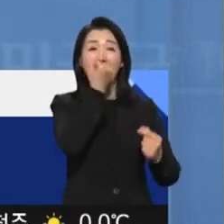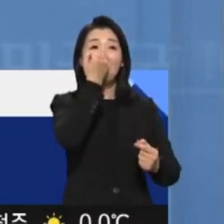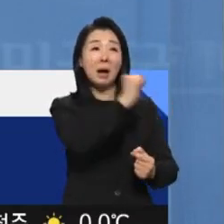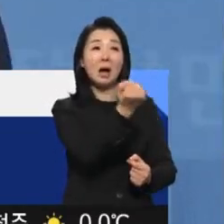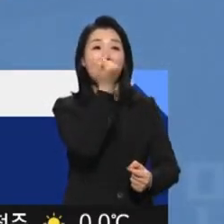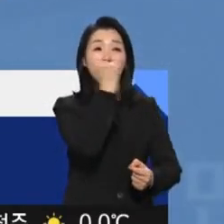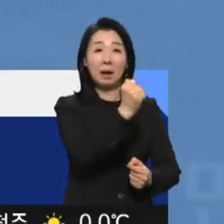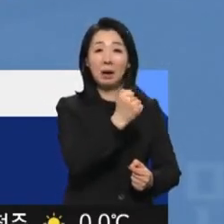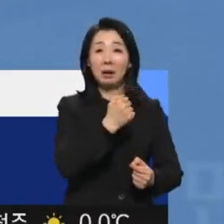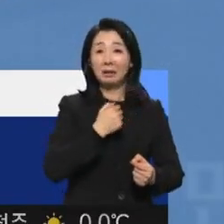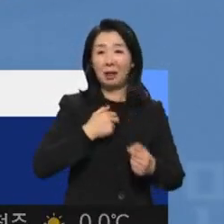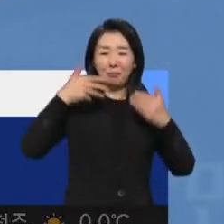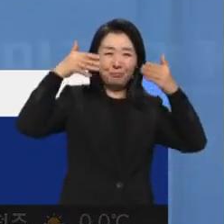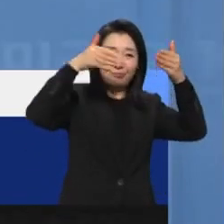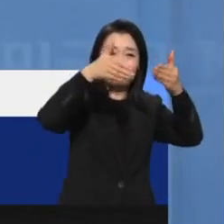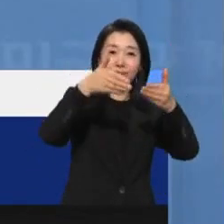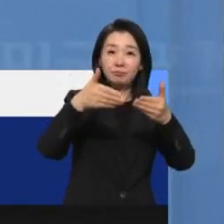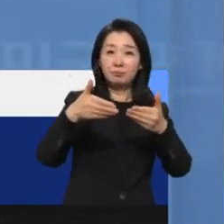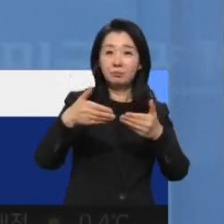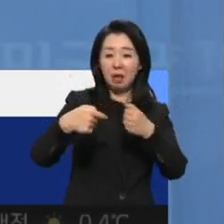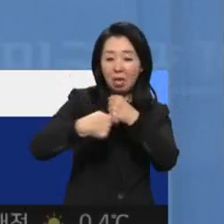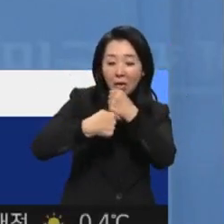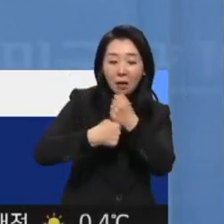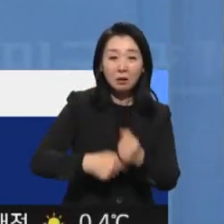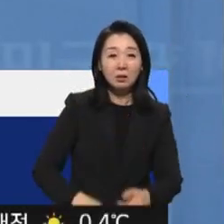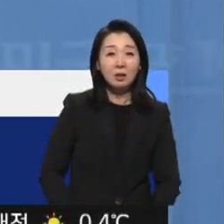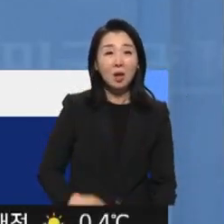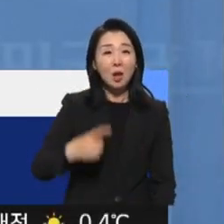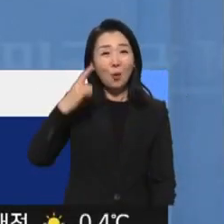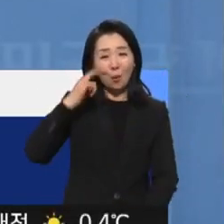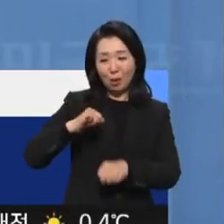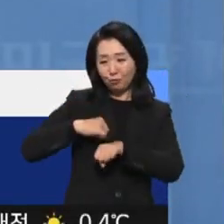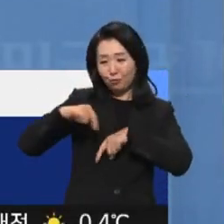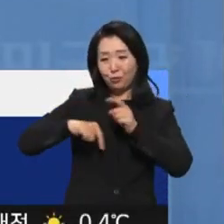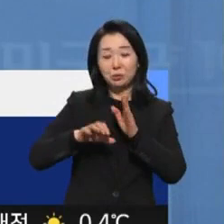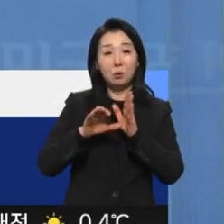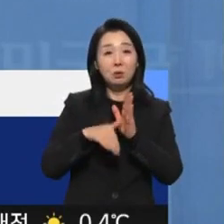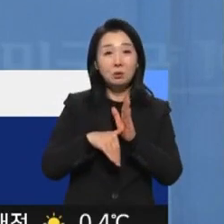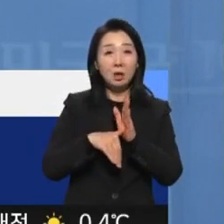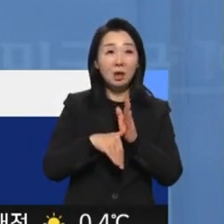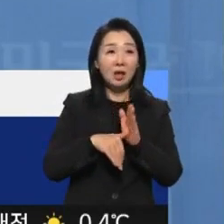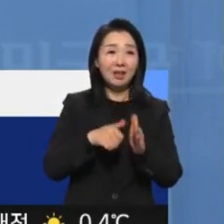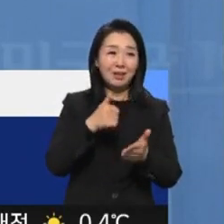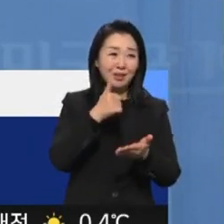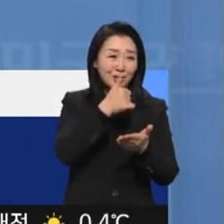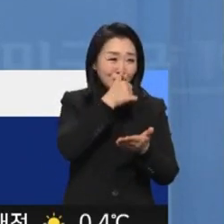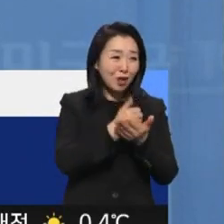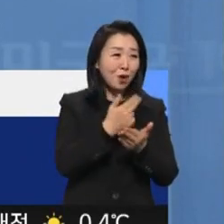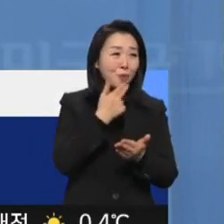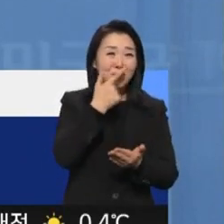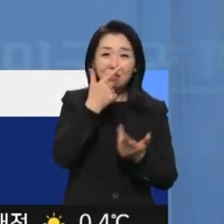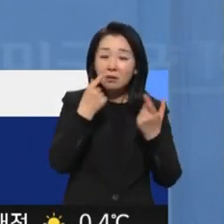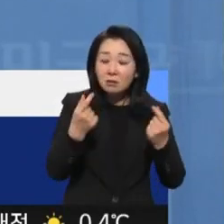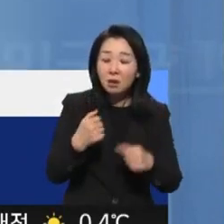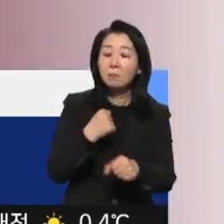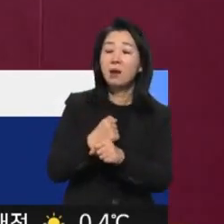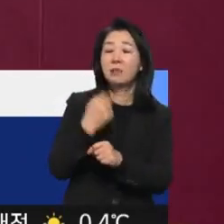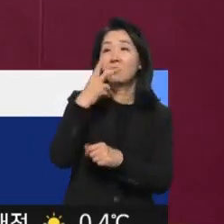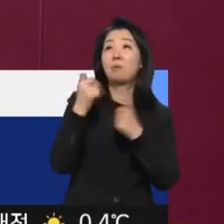찍고 저를 마녀사냥했습니다. 마치 군자 정권 시절에 없던 죄도 만들어내던 그때 검찰을 보는